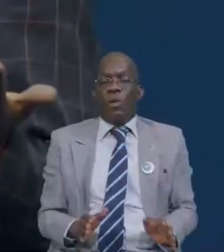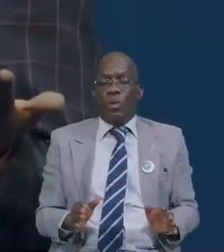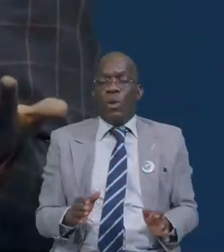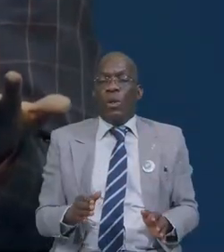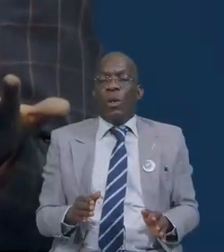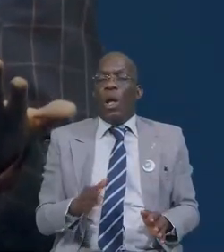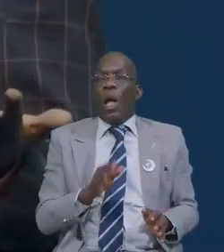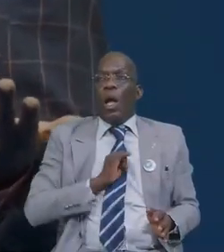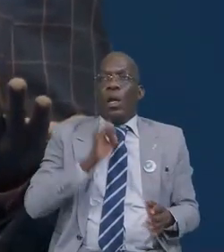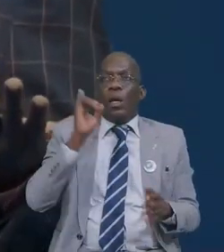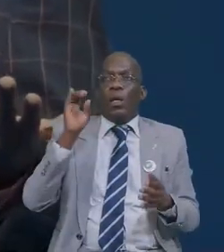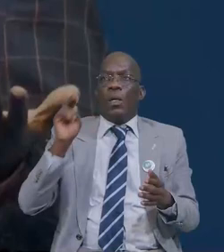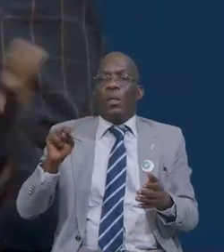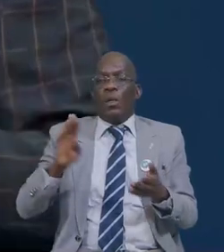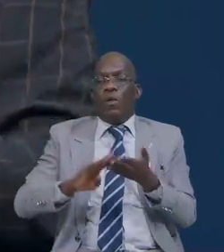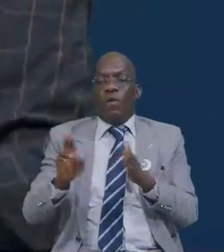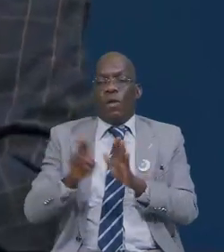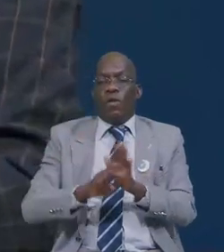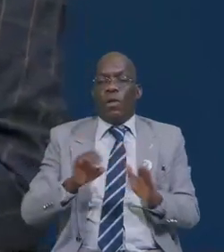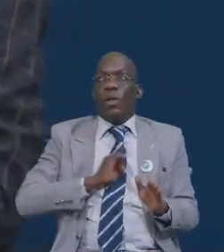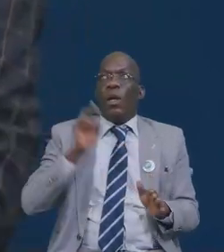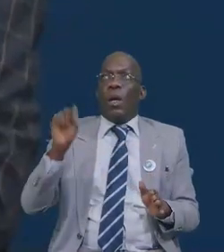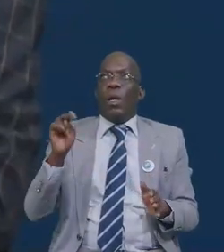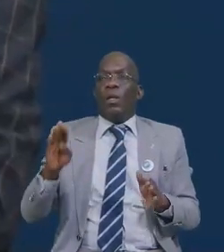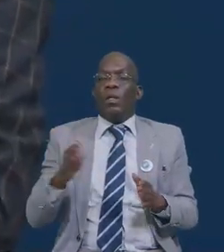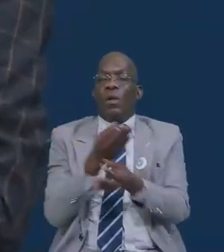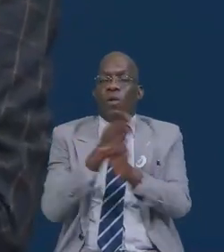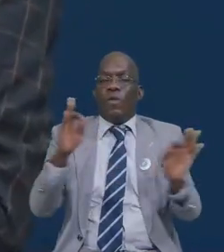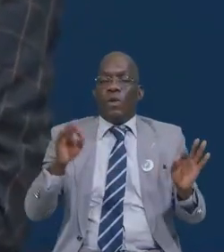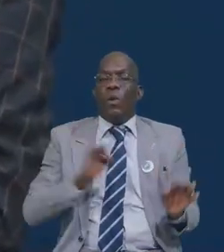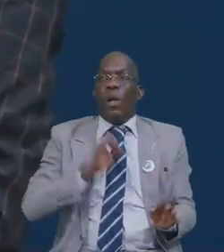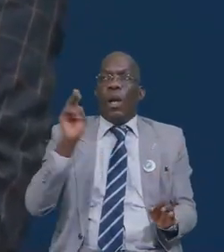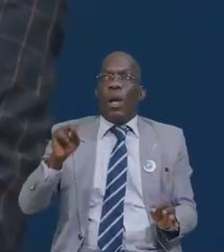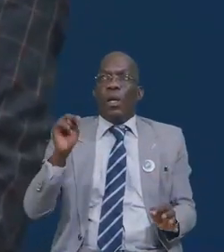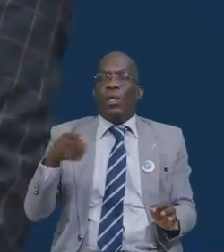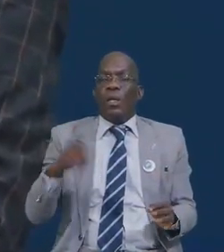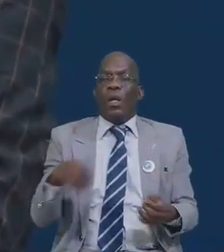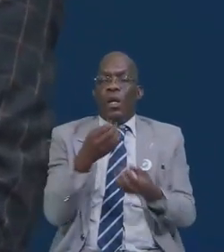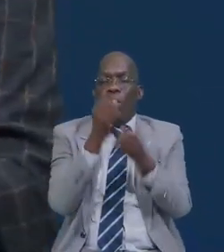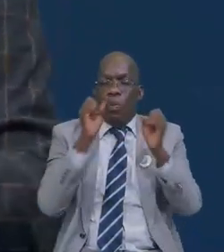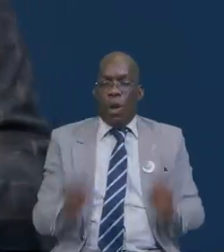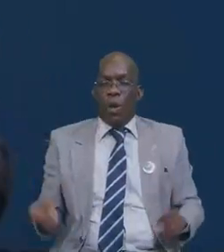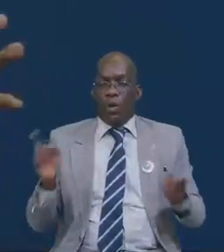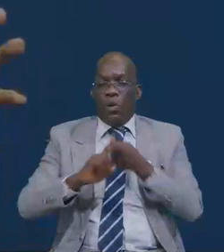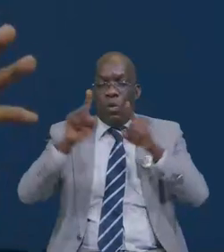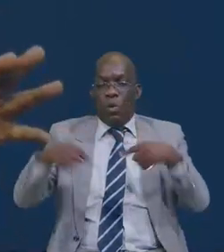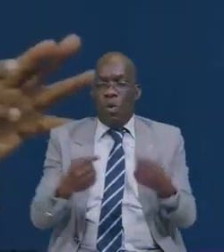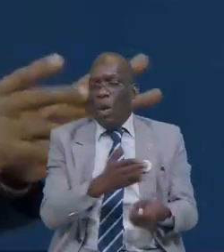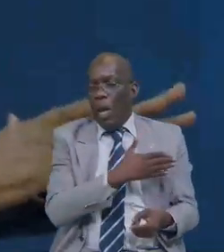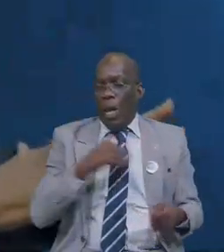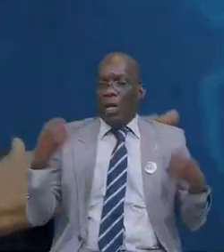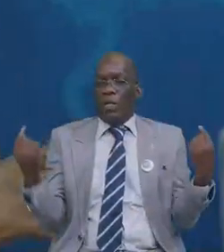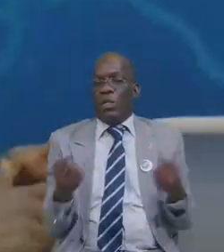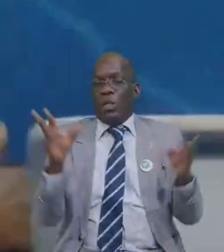Sauveur. J'ai besoin du pardon. J'ai besoin de la libération. J'ai besoin de la puissance pour aller et ne plus